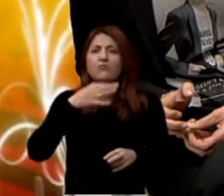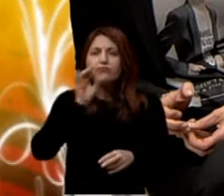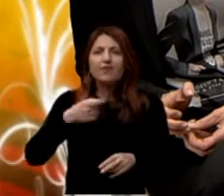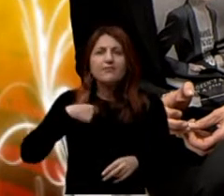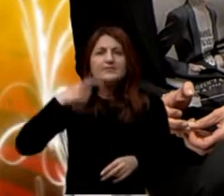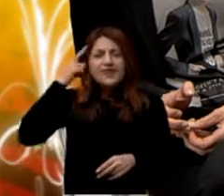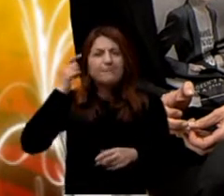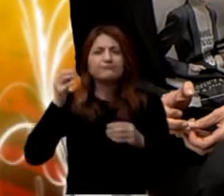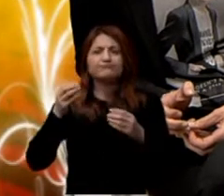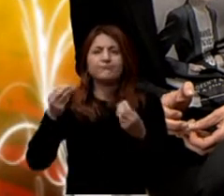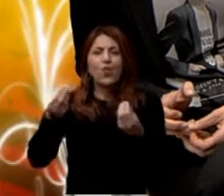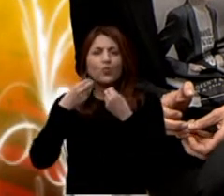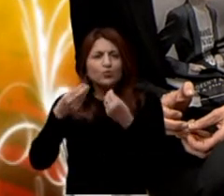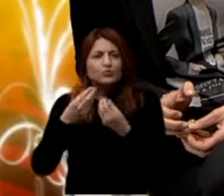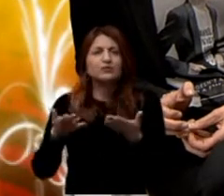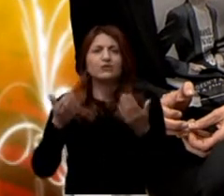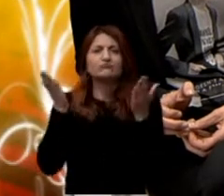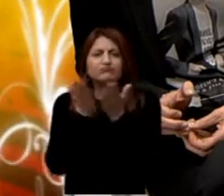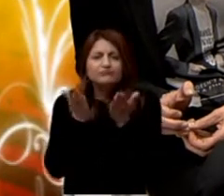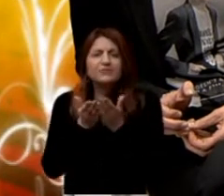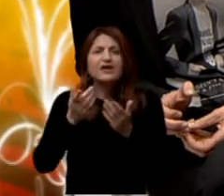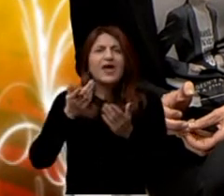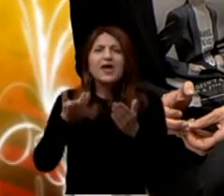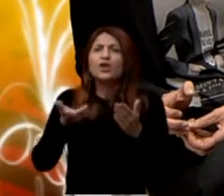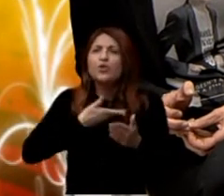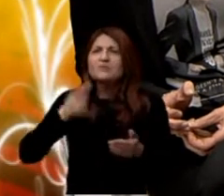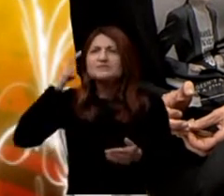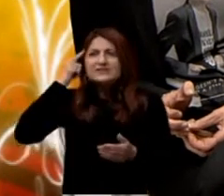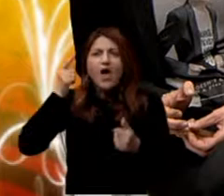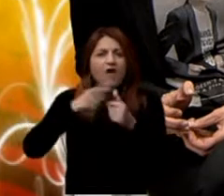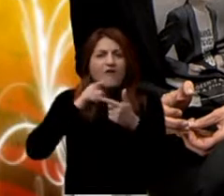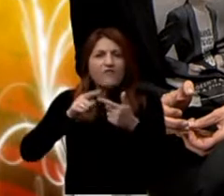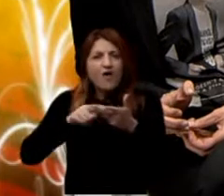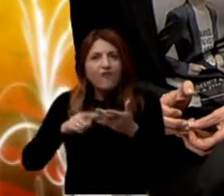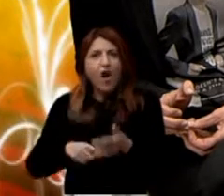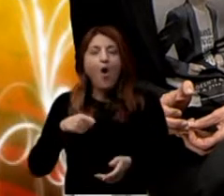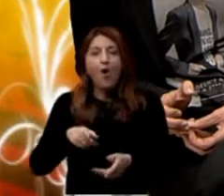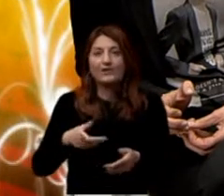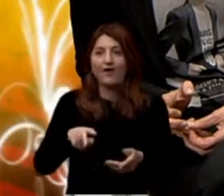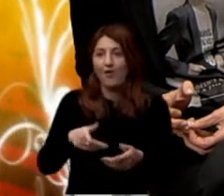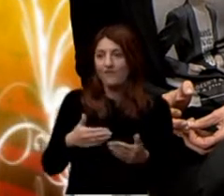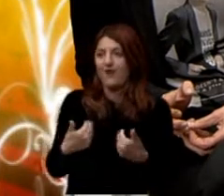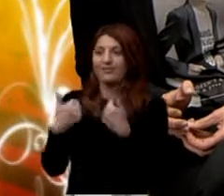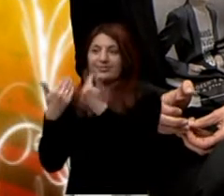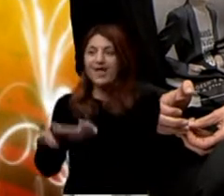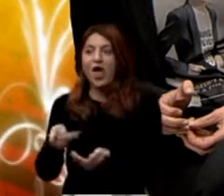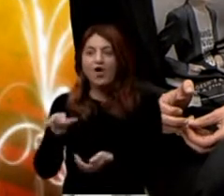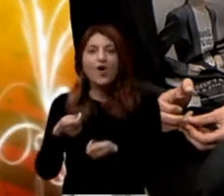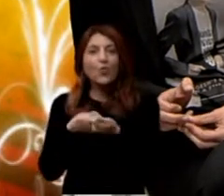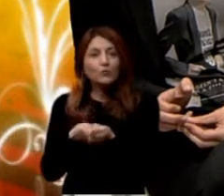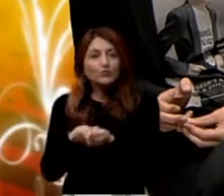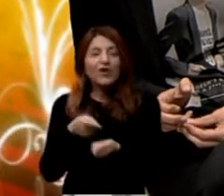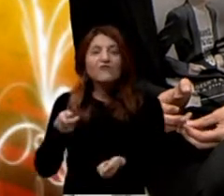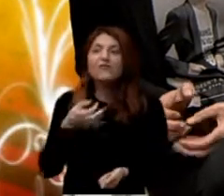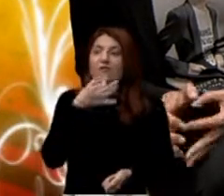edukacija, što se više stječe znanja, onda je i taj pružatelj te usluge